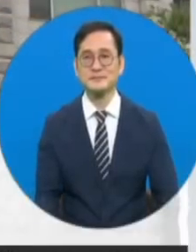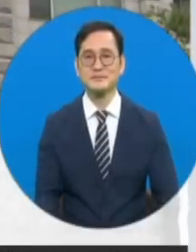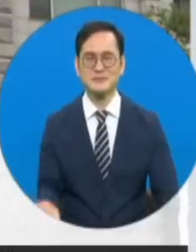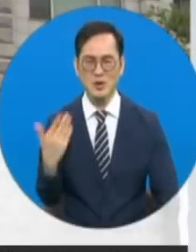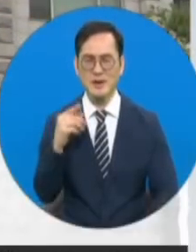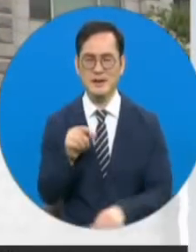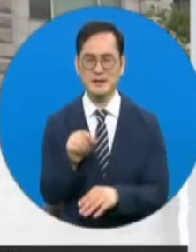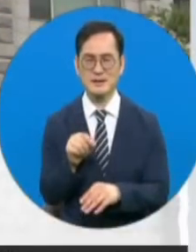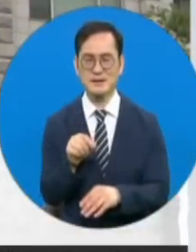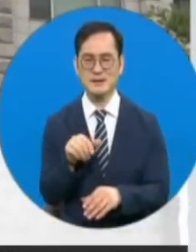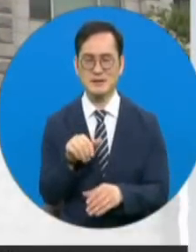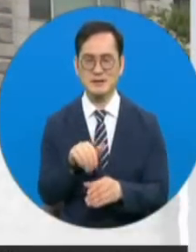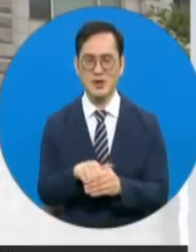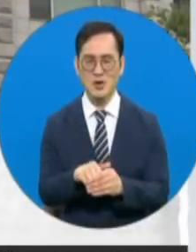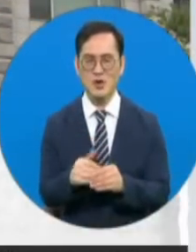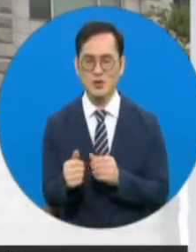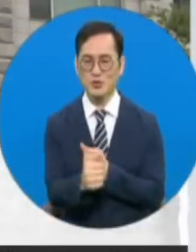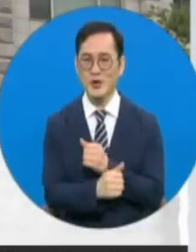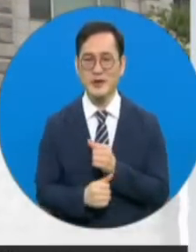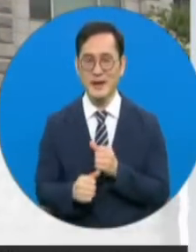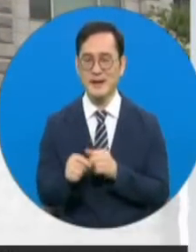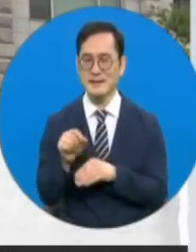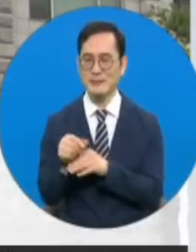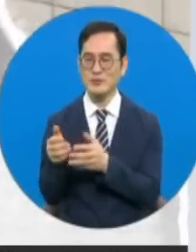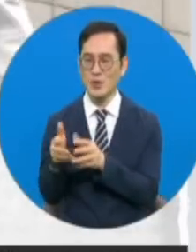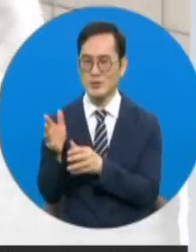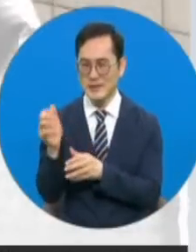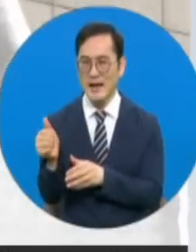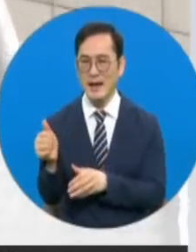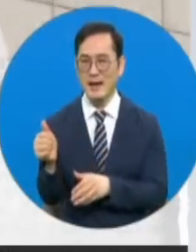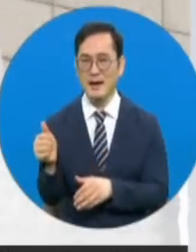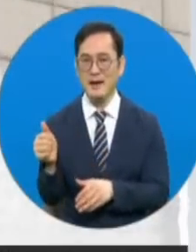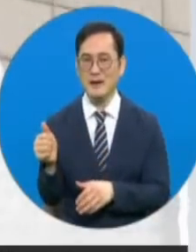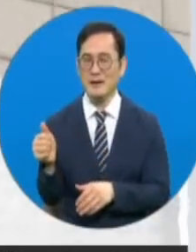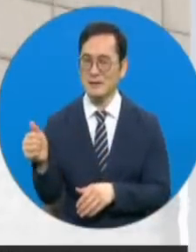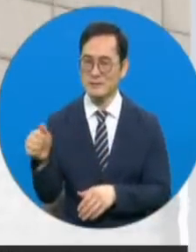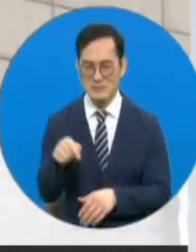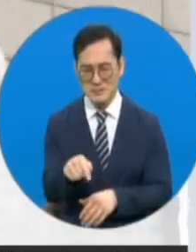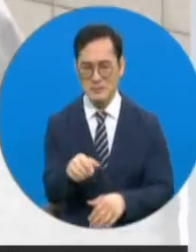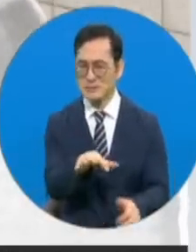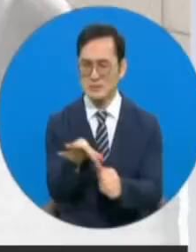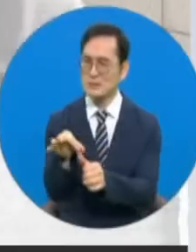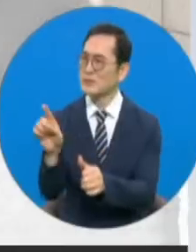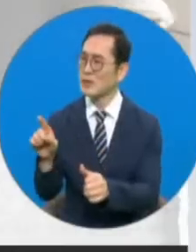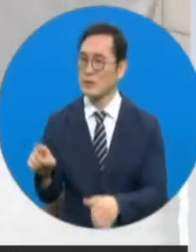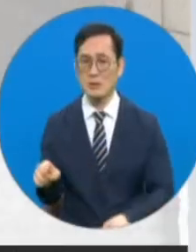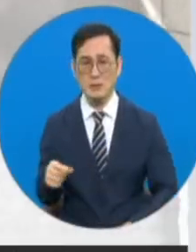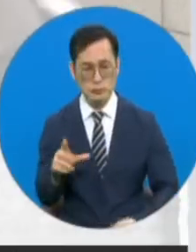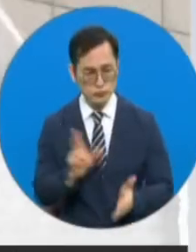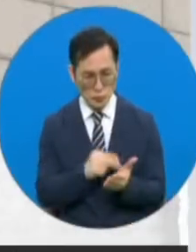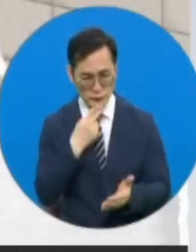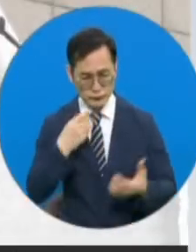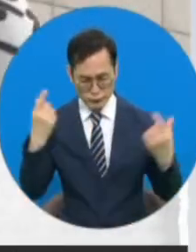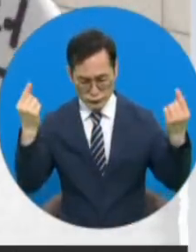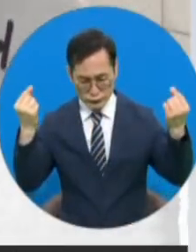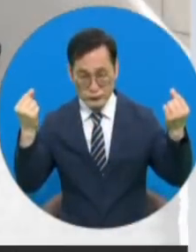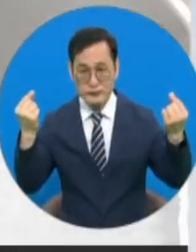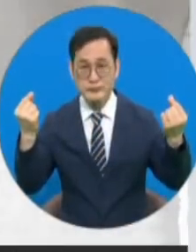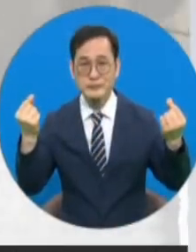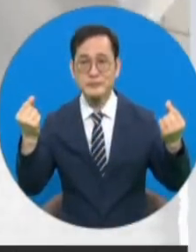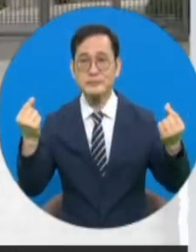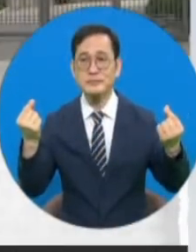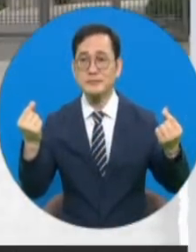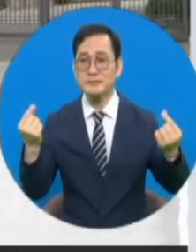뭐라고 입장을 했냐면 선관위는 여기에 대해서 아빠찬 스타트론 존재하지 않다 아무런 문제가 없다고 이야기를 합니다 그게 저희